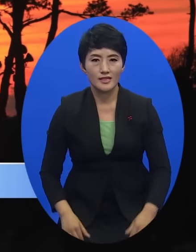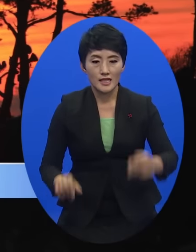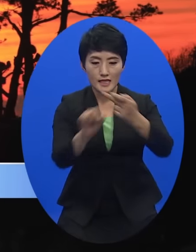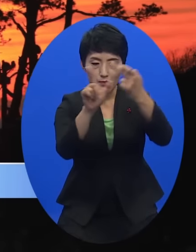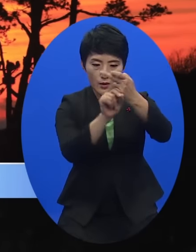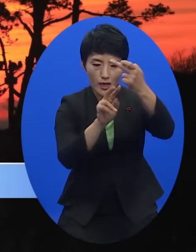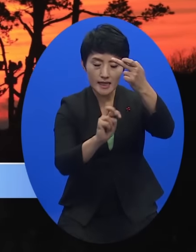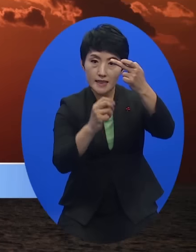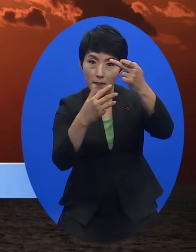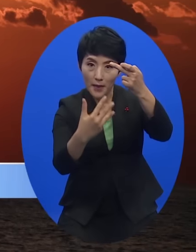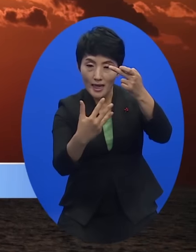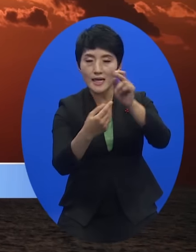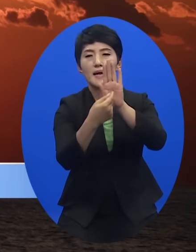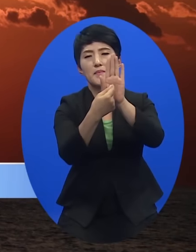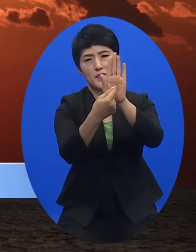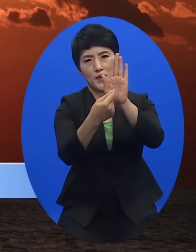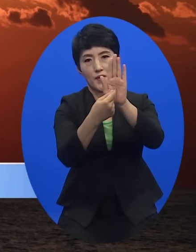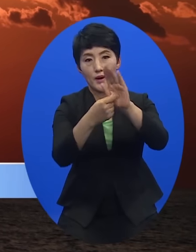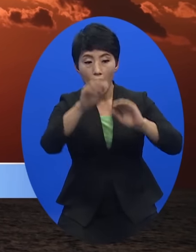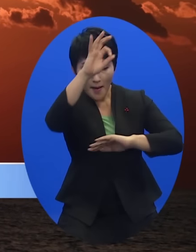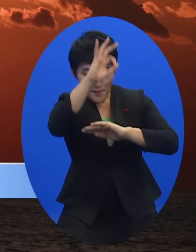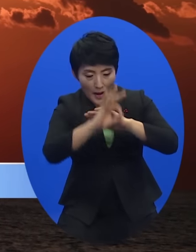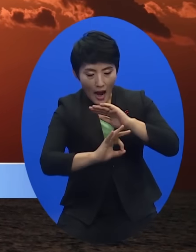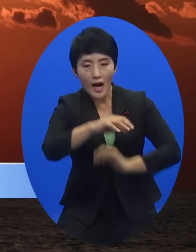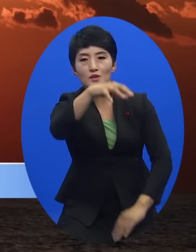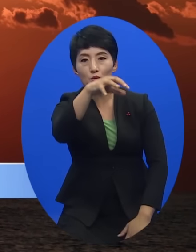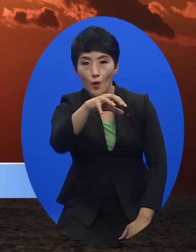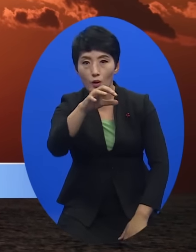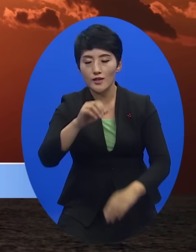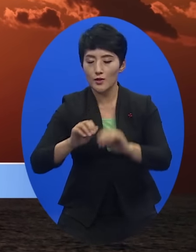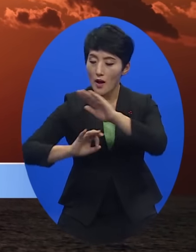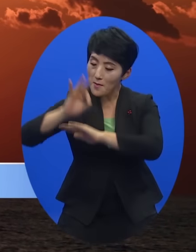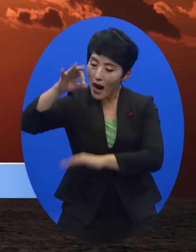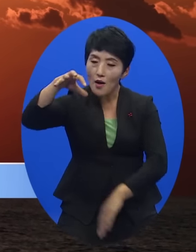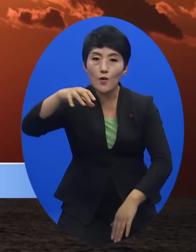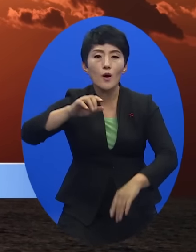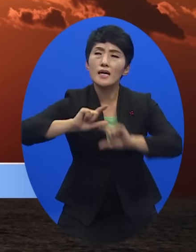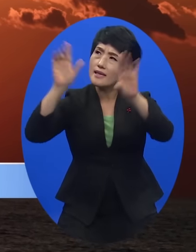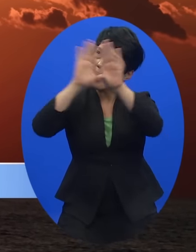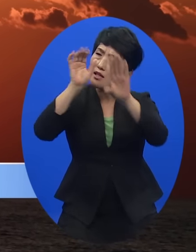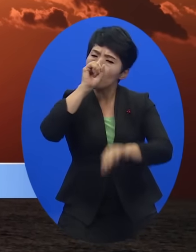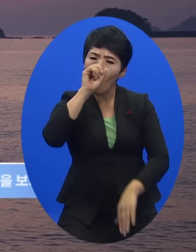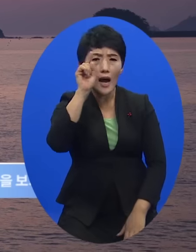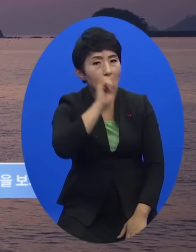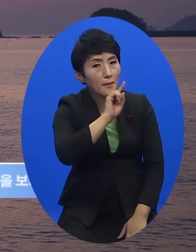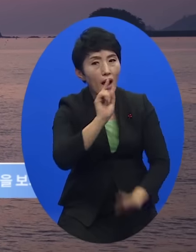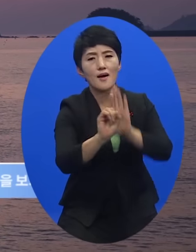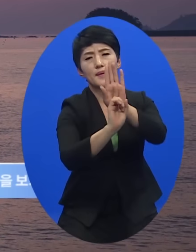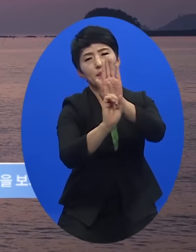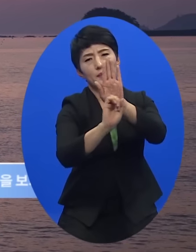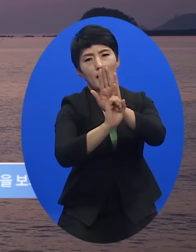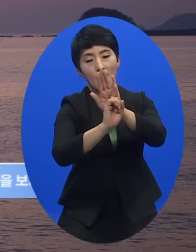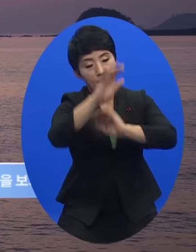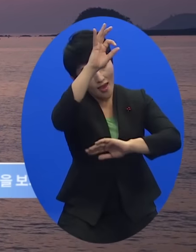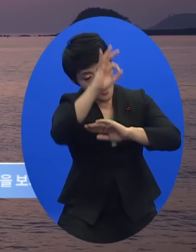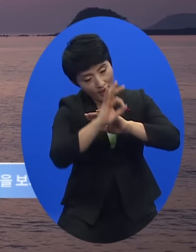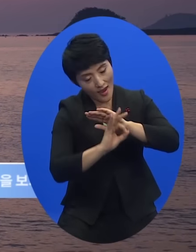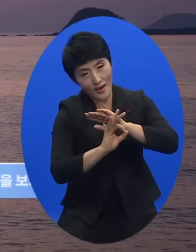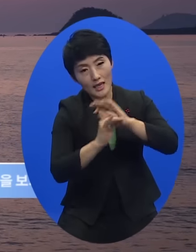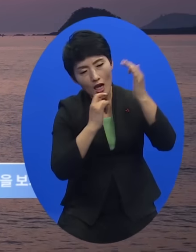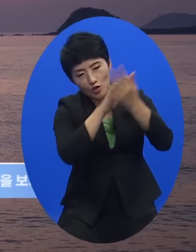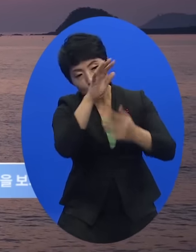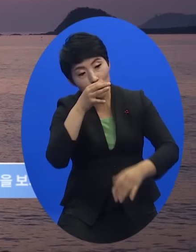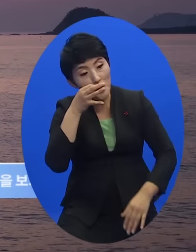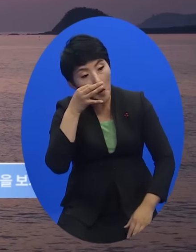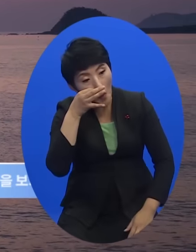12월 28일 기상청에서는 해넘이 해돋이 및 연휴 기상 전망을 발표했는데요. 올해 마지막 해넘이는 구름 사이로 볼